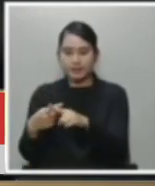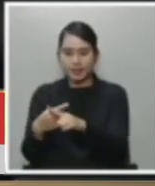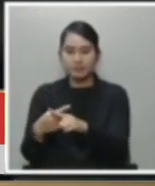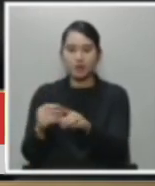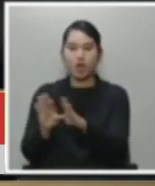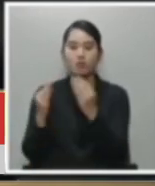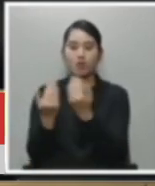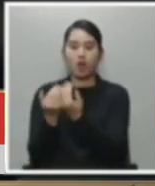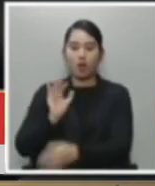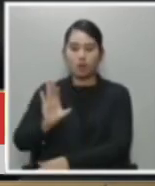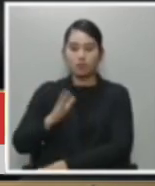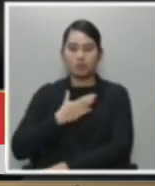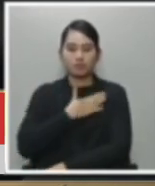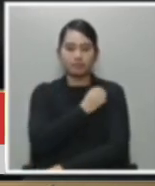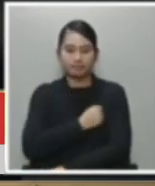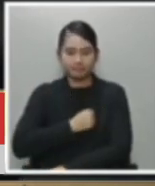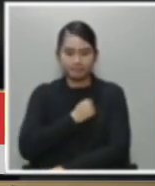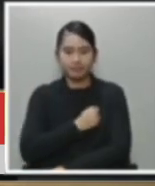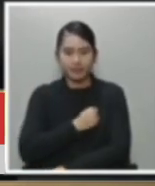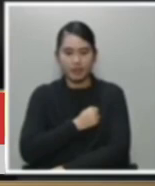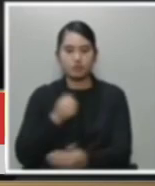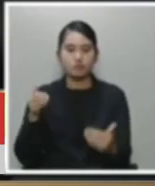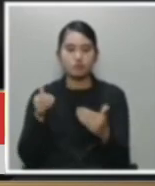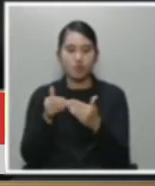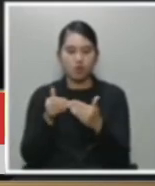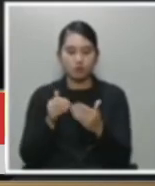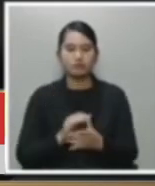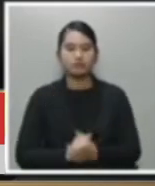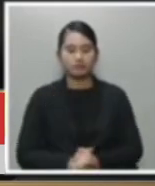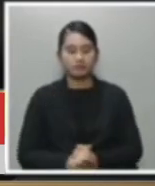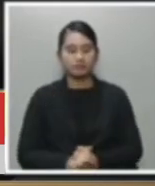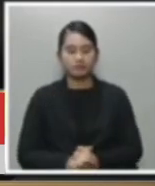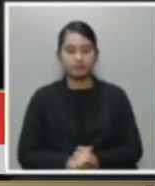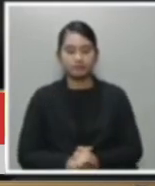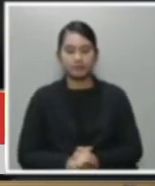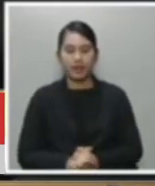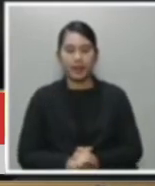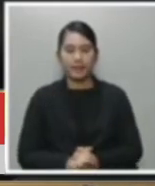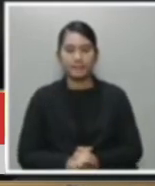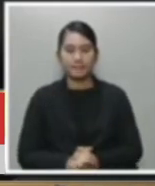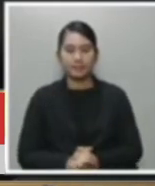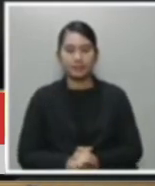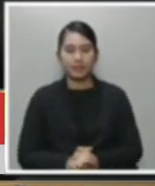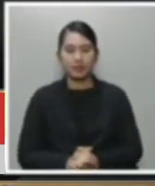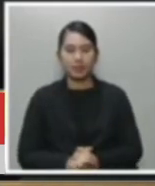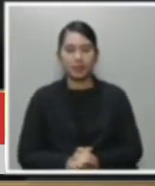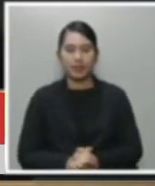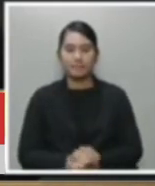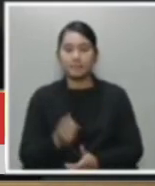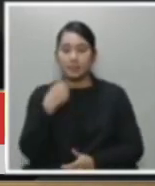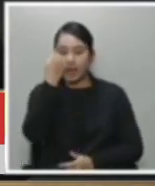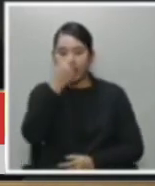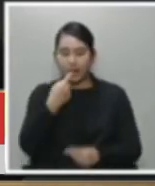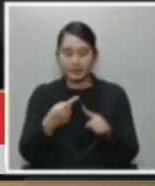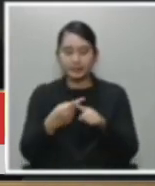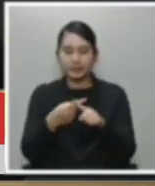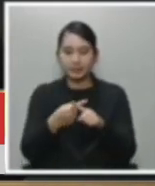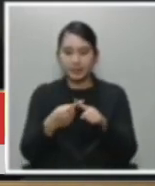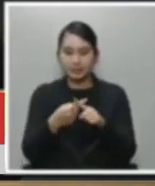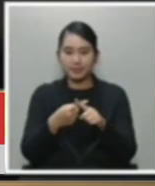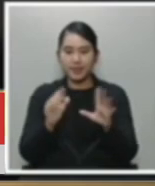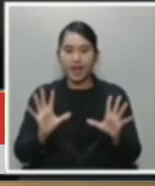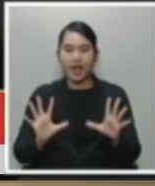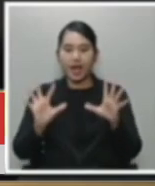ผลกระทบจากเหตุการณ์ที่เกิดขึ้นครั้งนี้ตลอดจนขอให้ผู้ได้รับบาดเจ็บนั้นได้หายเป็นปก